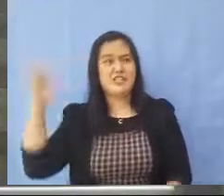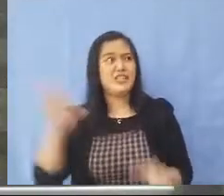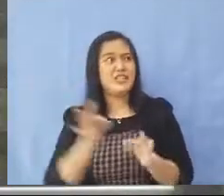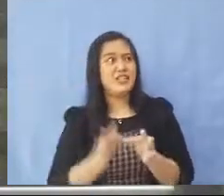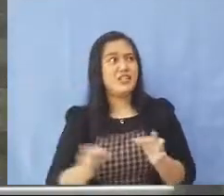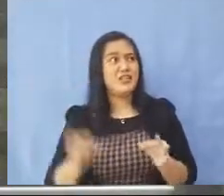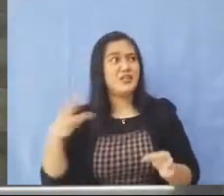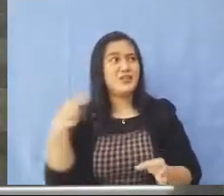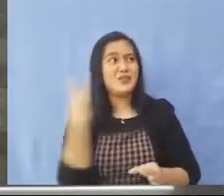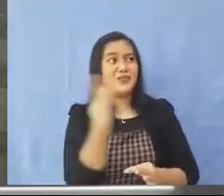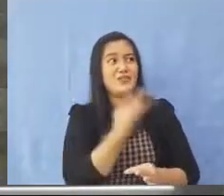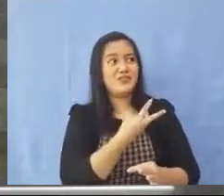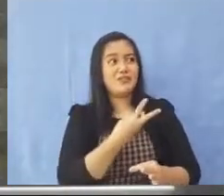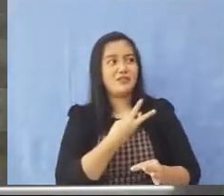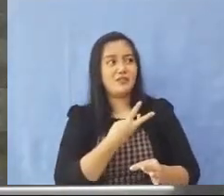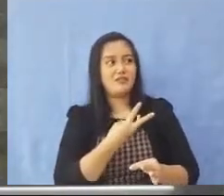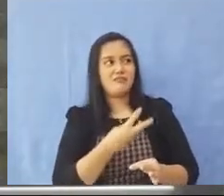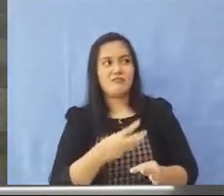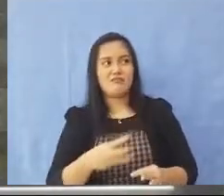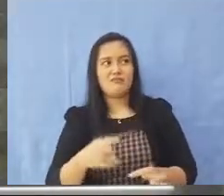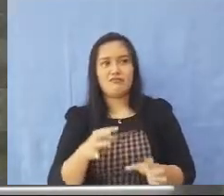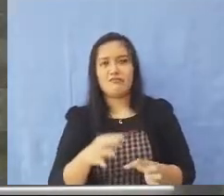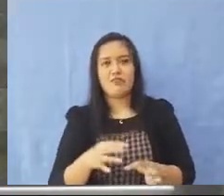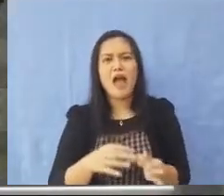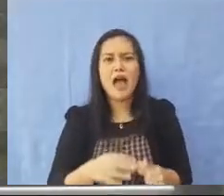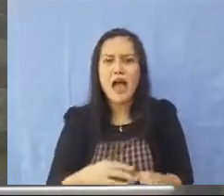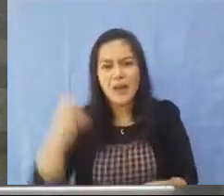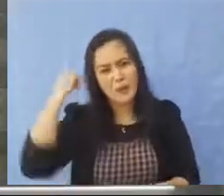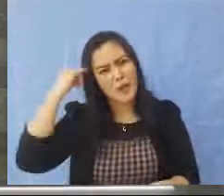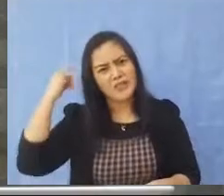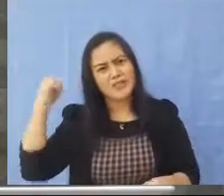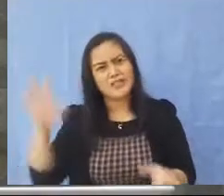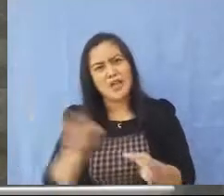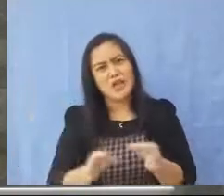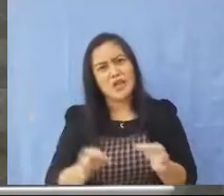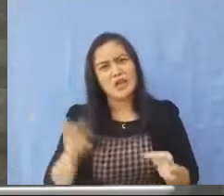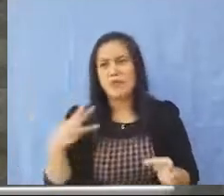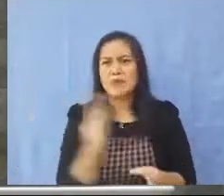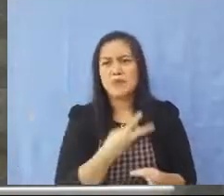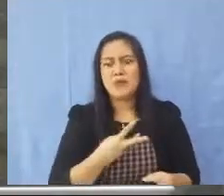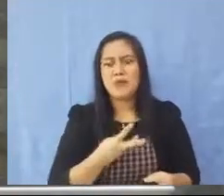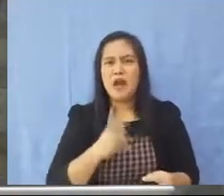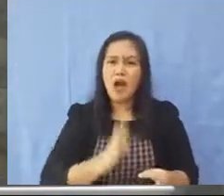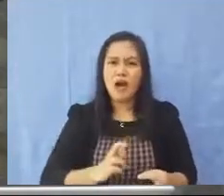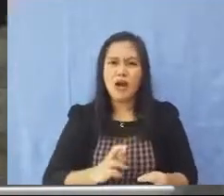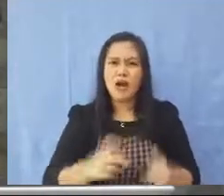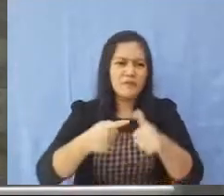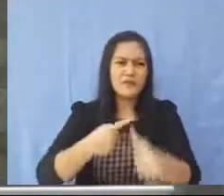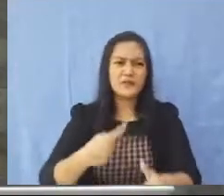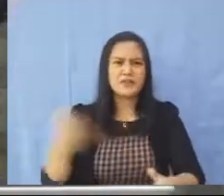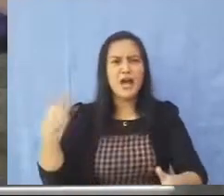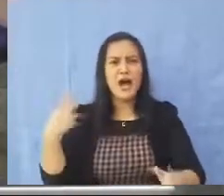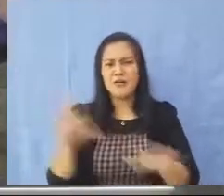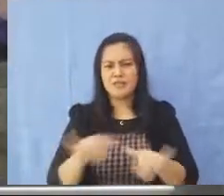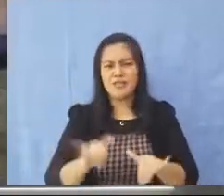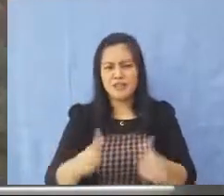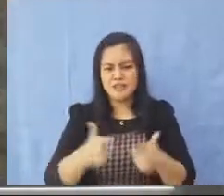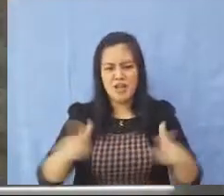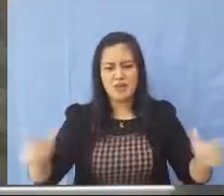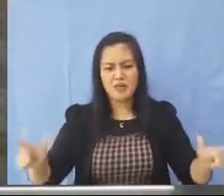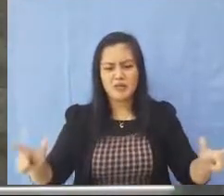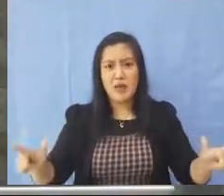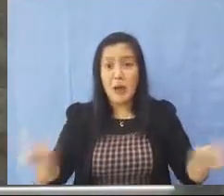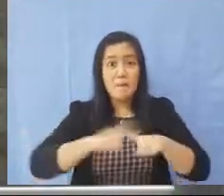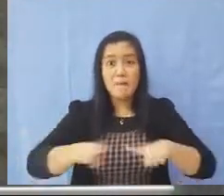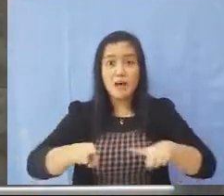ng Tower of Babel, no? Tapos bigla na lang nag-iba, una nagtatagalog muna lahat, no? Tapos bigla nagsalita ng kung ano si Angelo. Ang